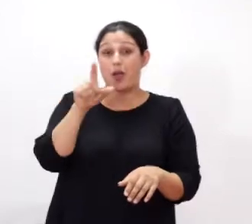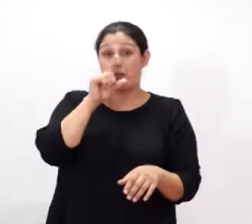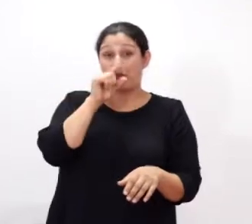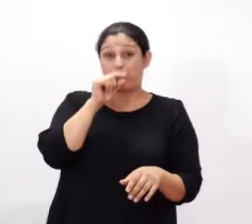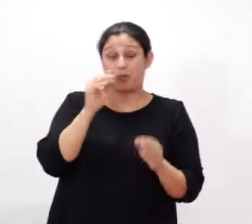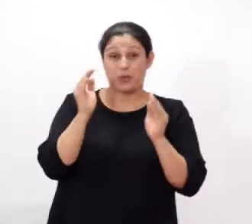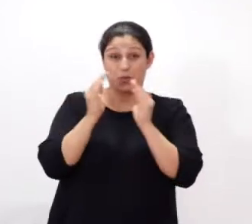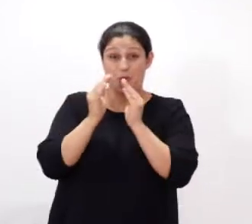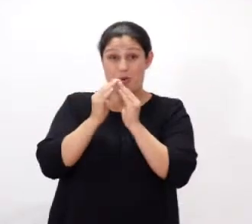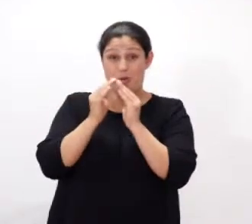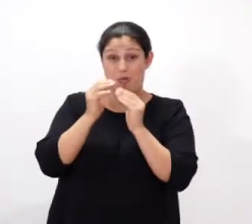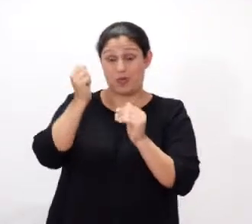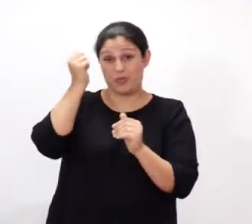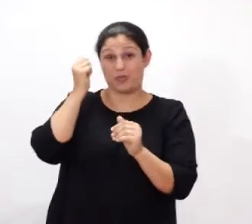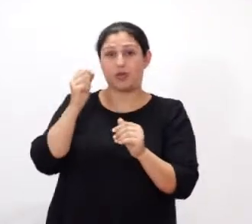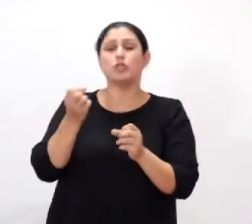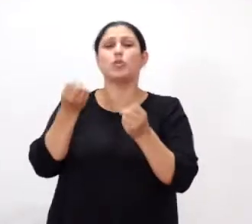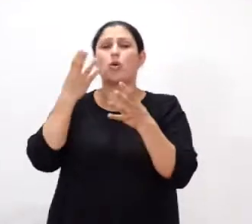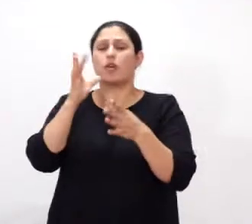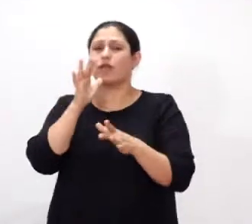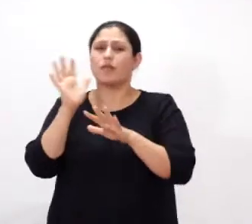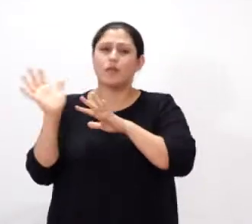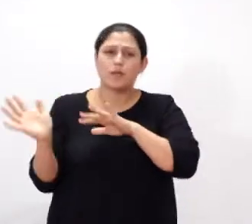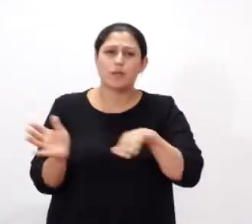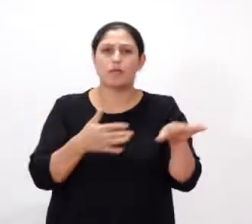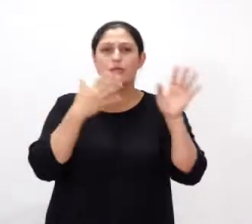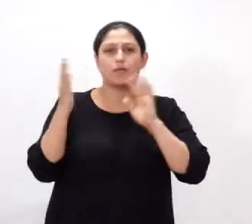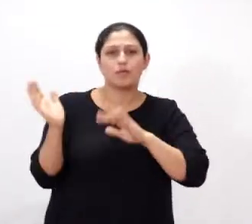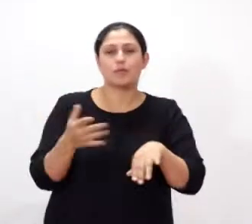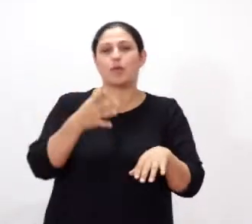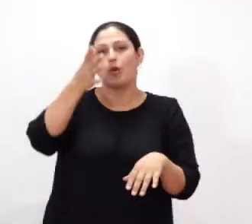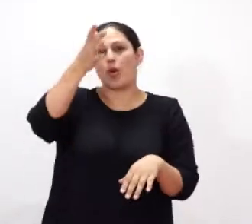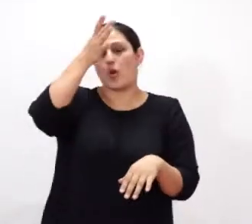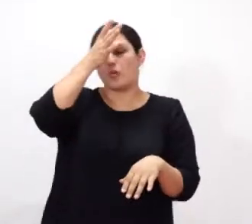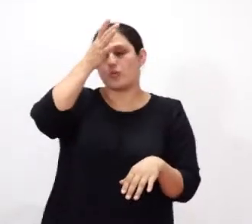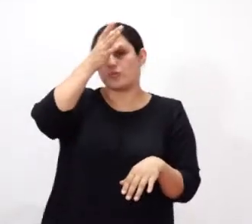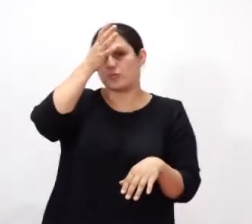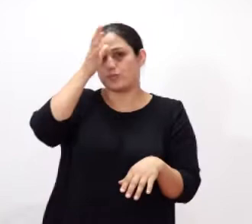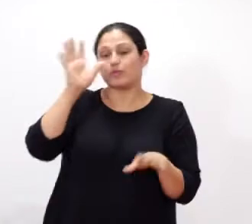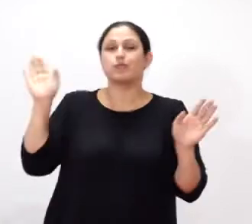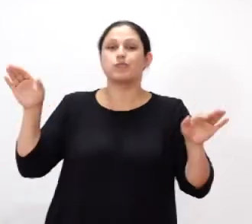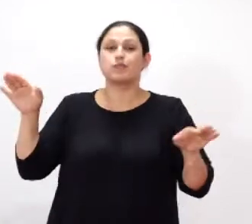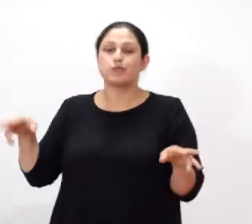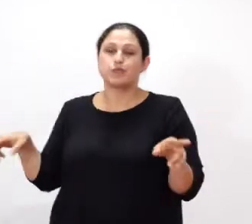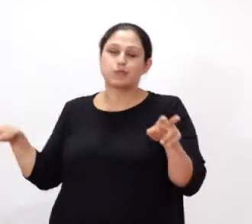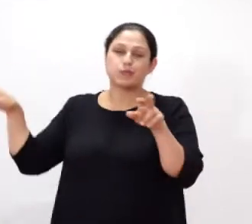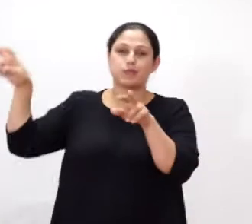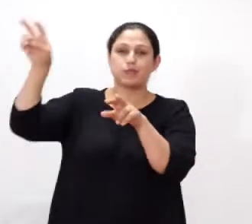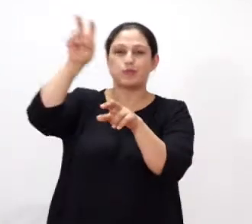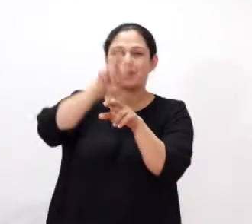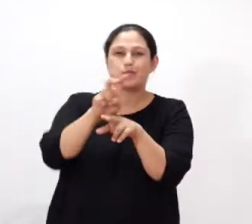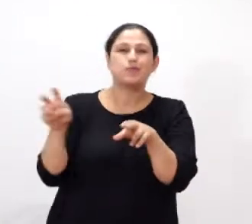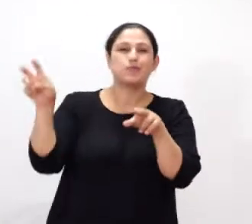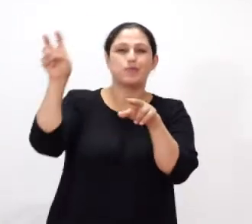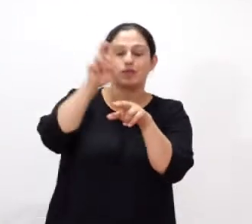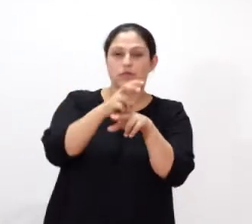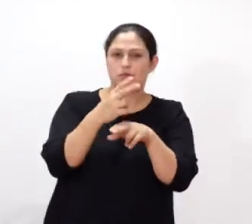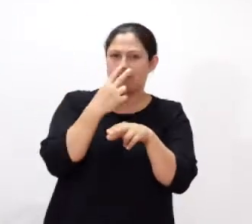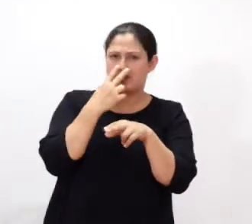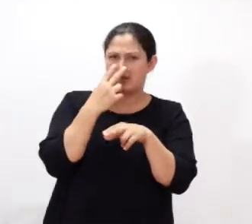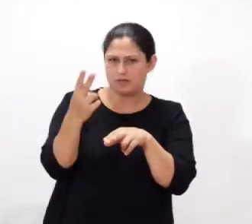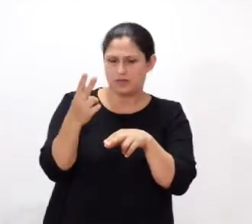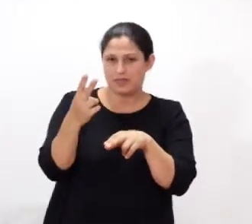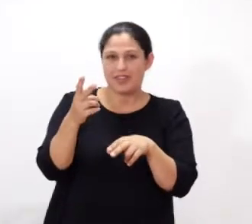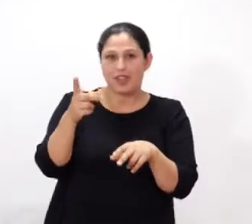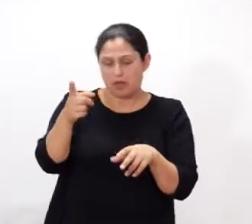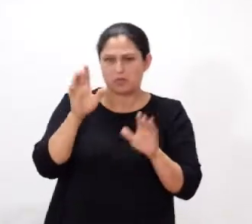دوم چند روز گذشت توتی دانا بار از بالای گلزار پریده میگذشت در گلزار توتی نادان را